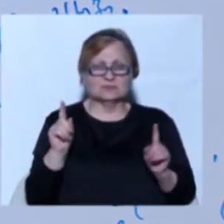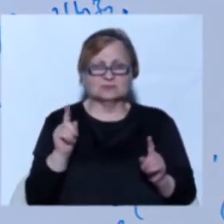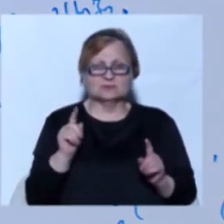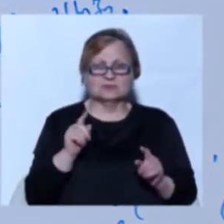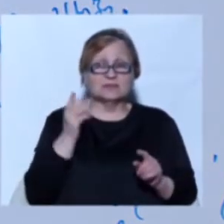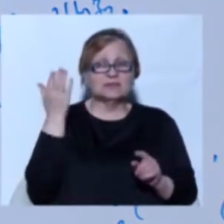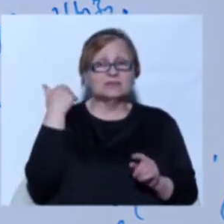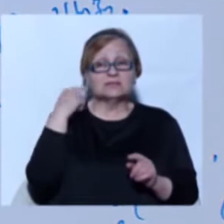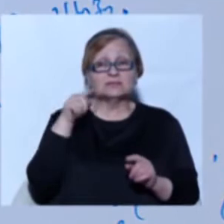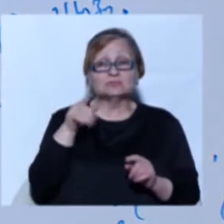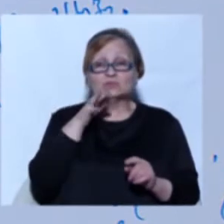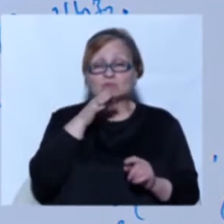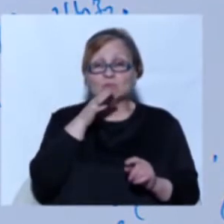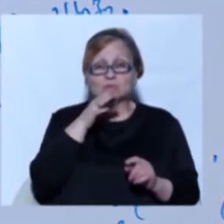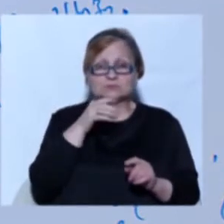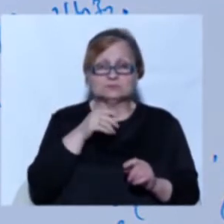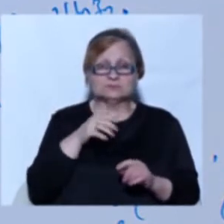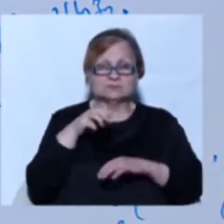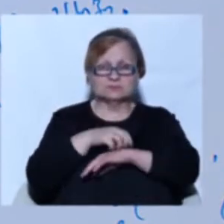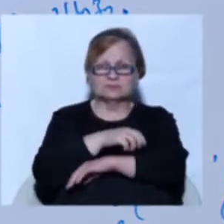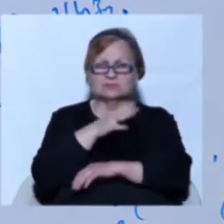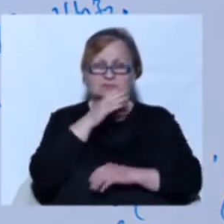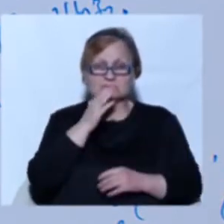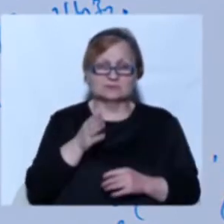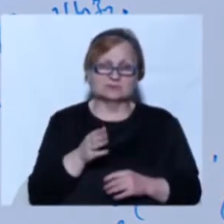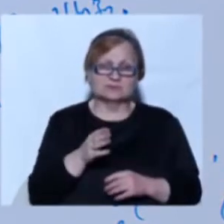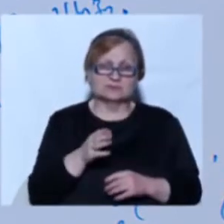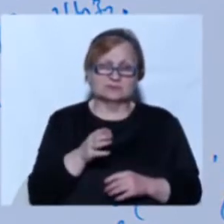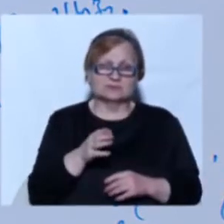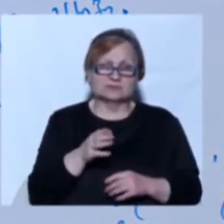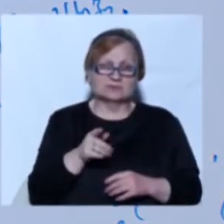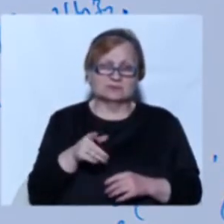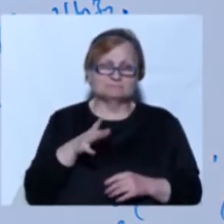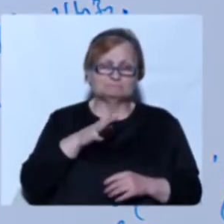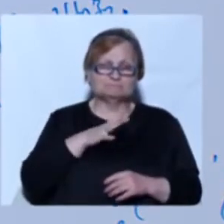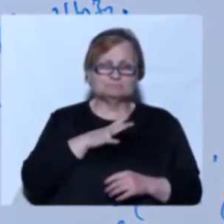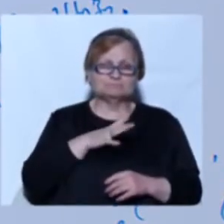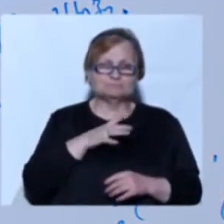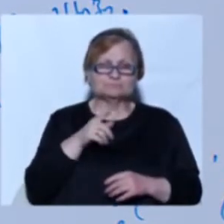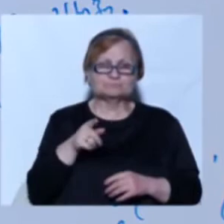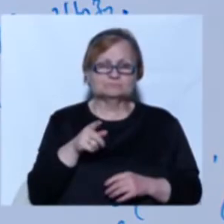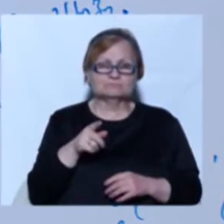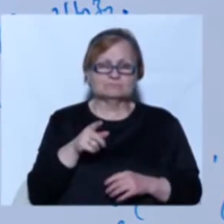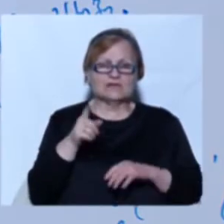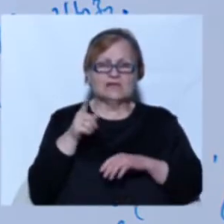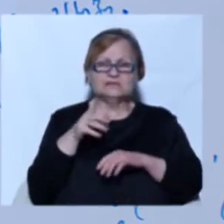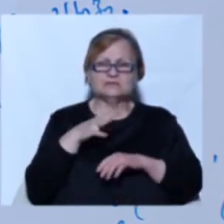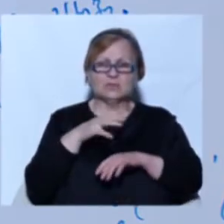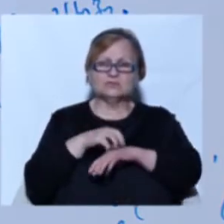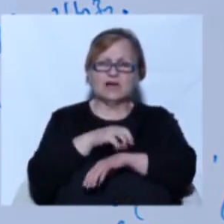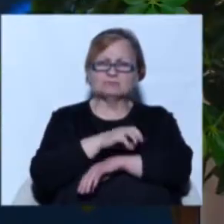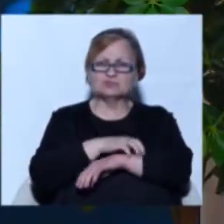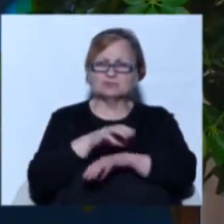უმეტეს იმ დროს, იმ პერიოდში. ეს ის დრო არის, როცა საბჭოთა